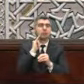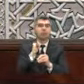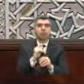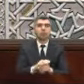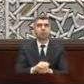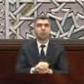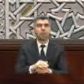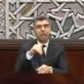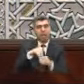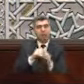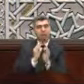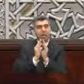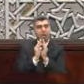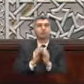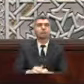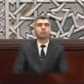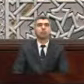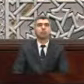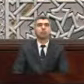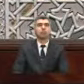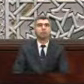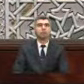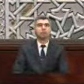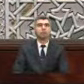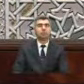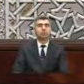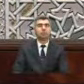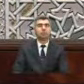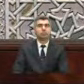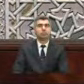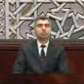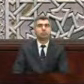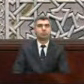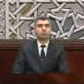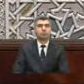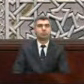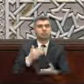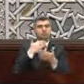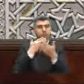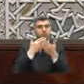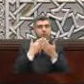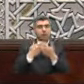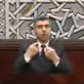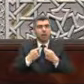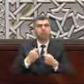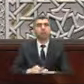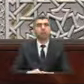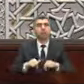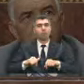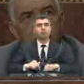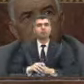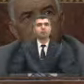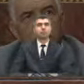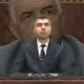فريق العدالة والتنمية. سيد النائب المحترم لكم الكلمة. شكرا سيد الرئيس. سيد الوزير